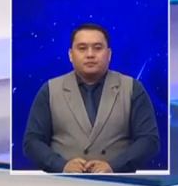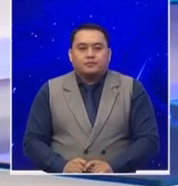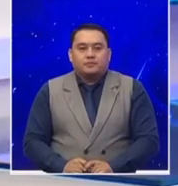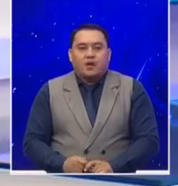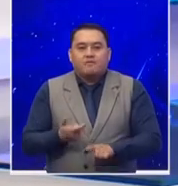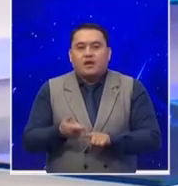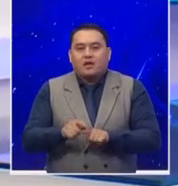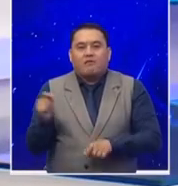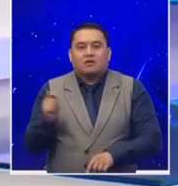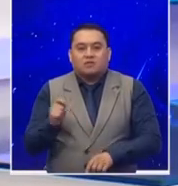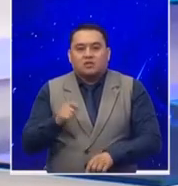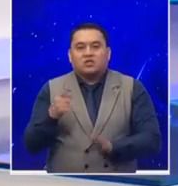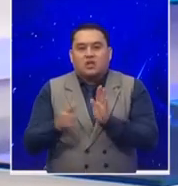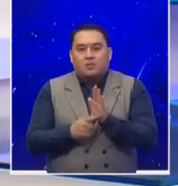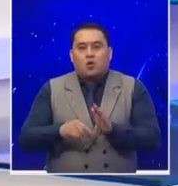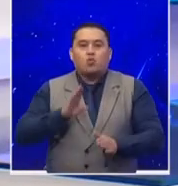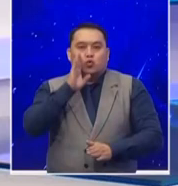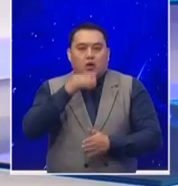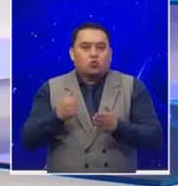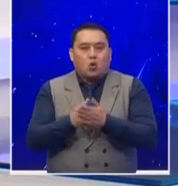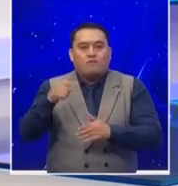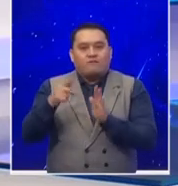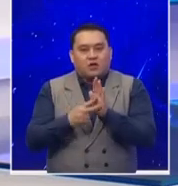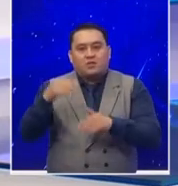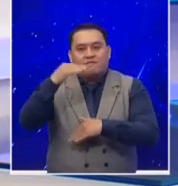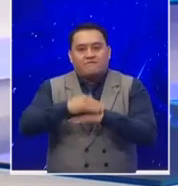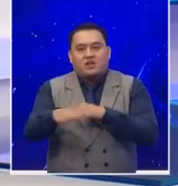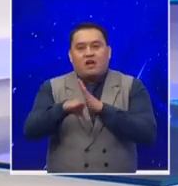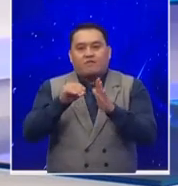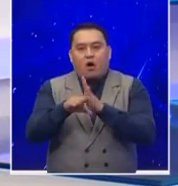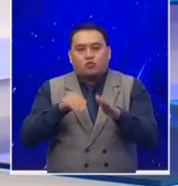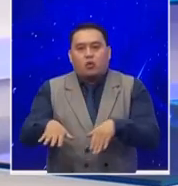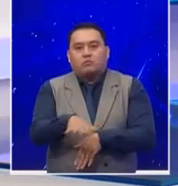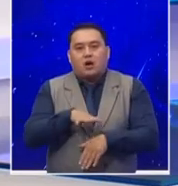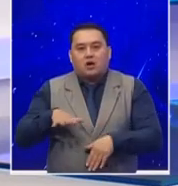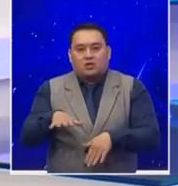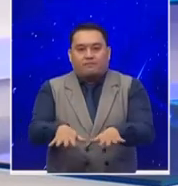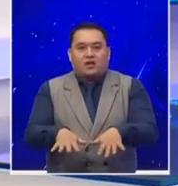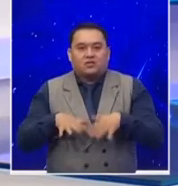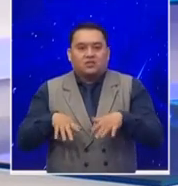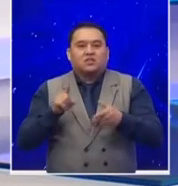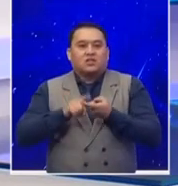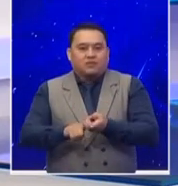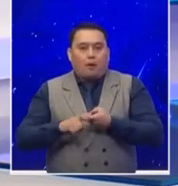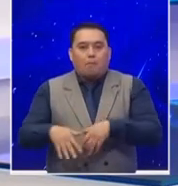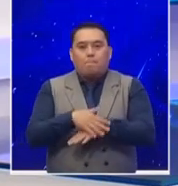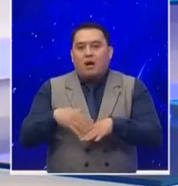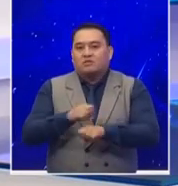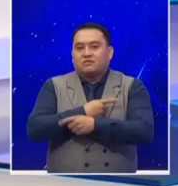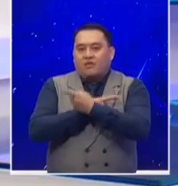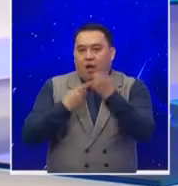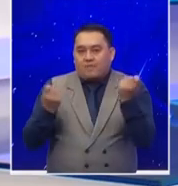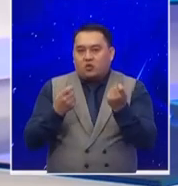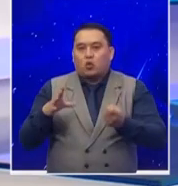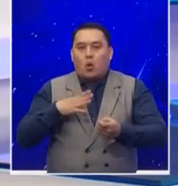Уже в это воскресенье с 7 утра до 8 часов вечера пройдут выборы в депутаты Маслихата и Мажилиса. В связи с этим идет массовая